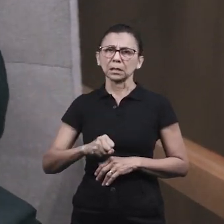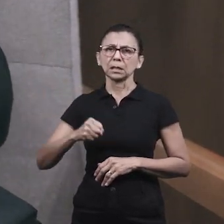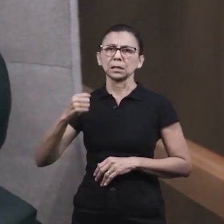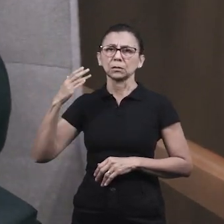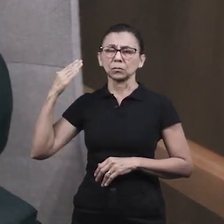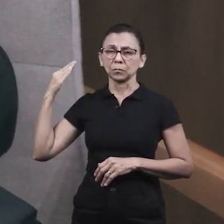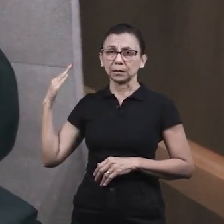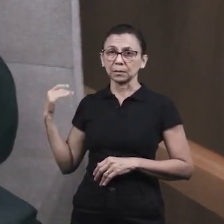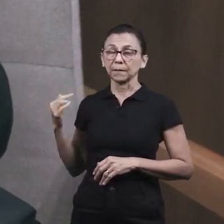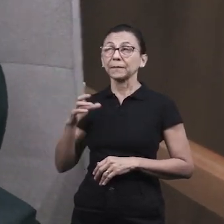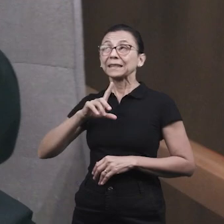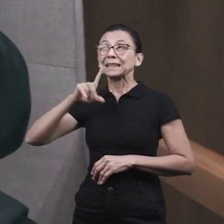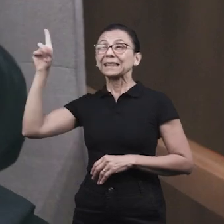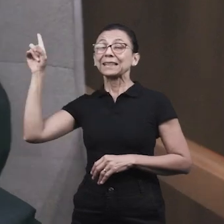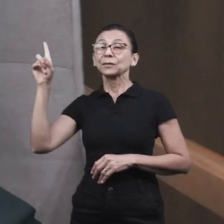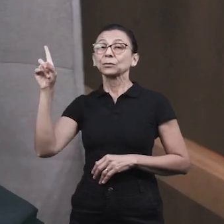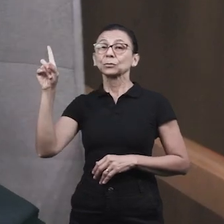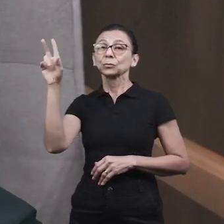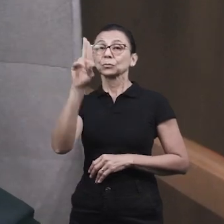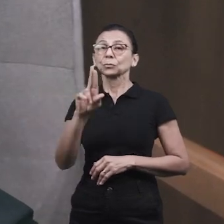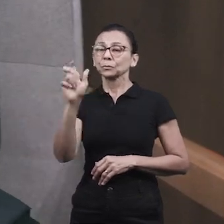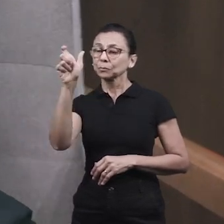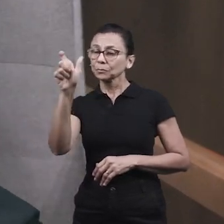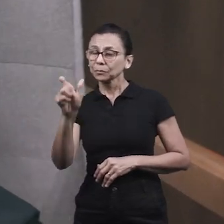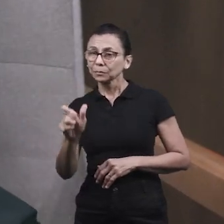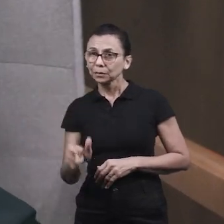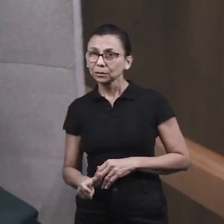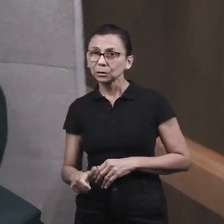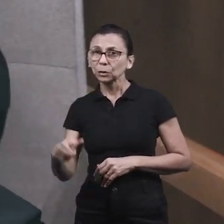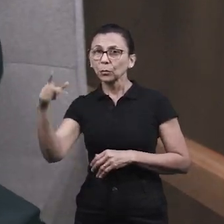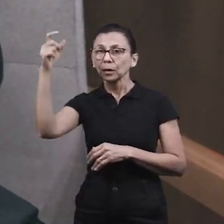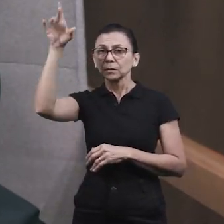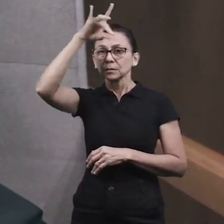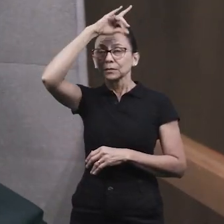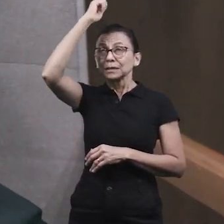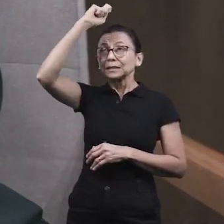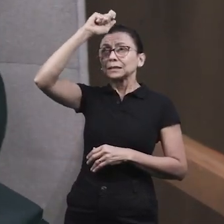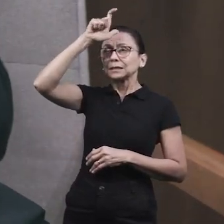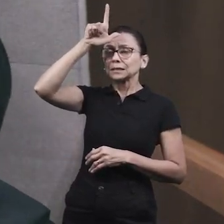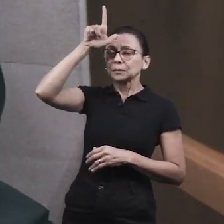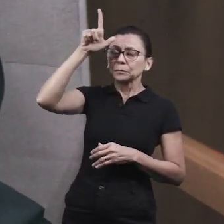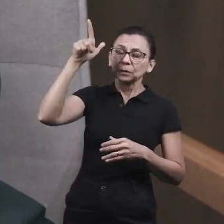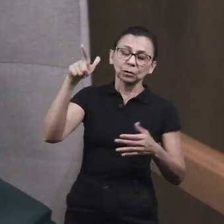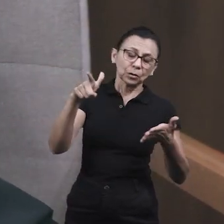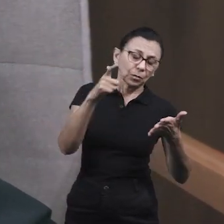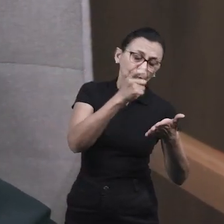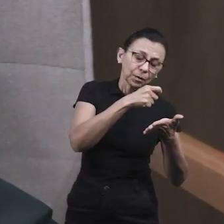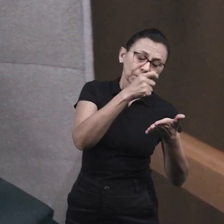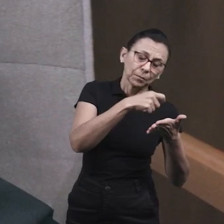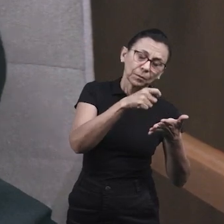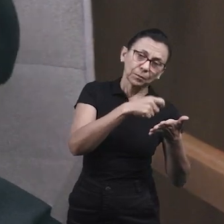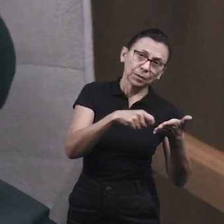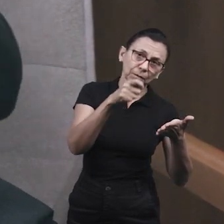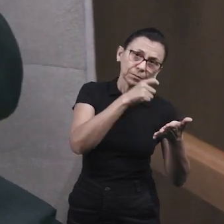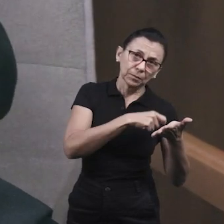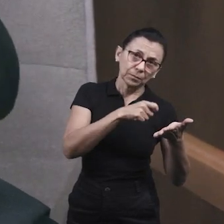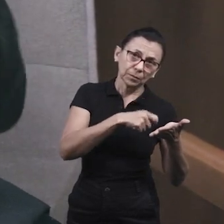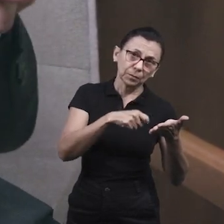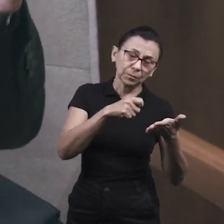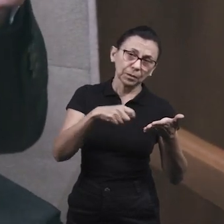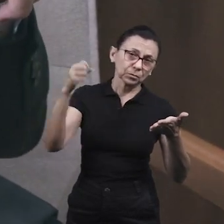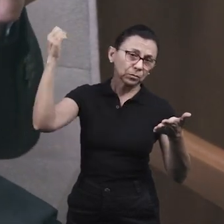Même si certains des hommes ont été utilisés pour